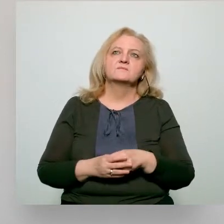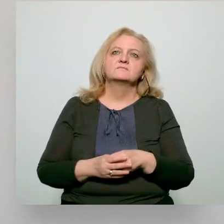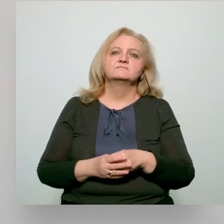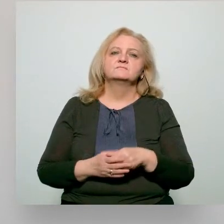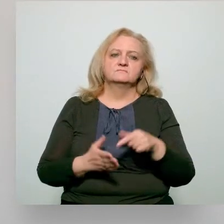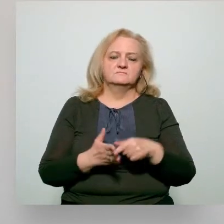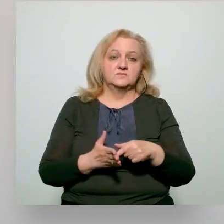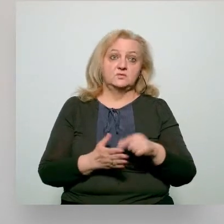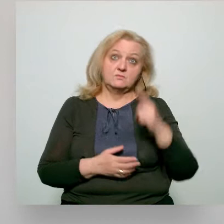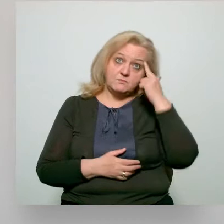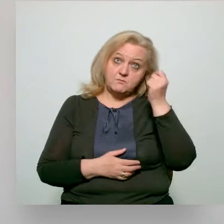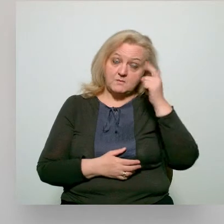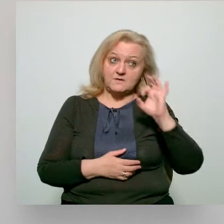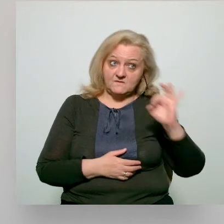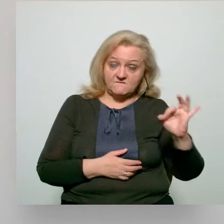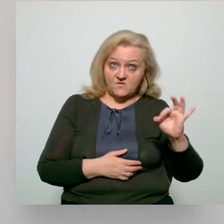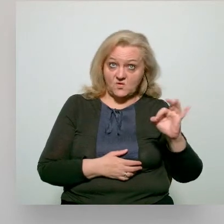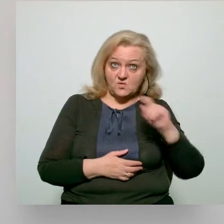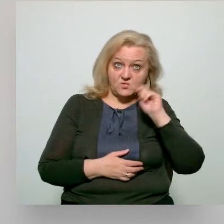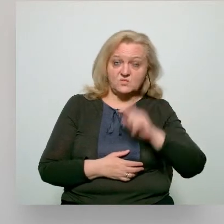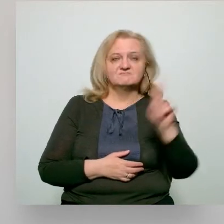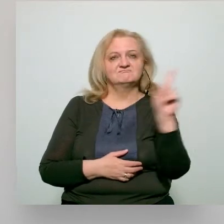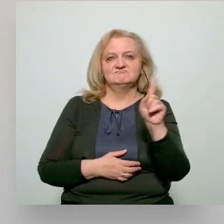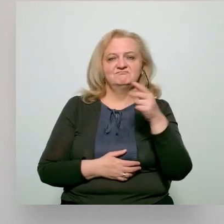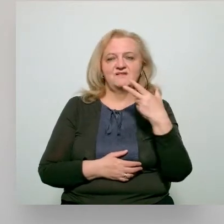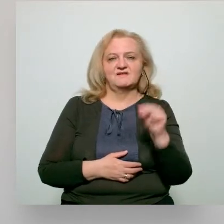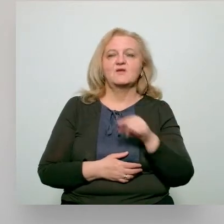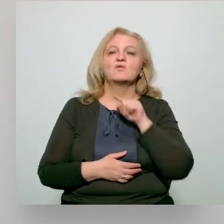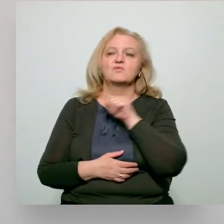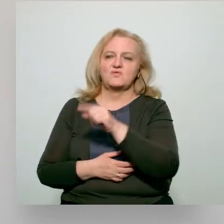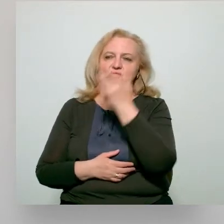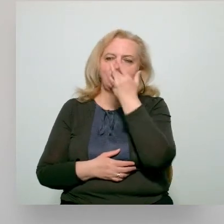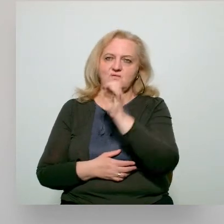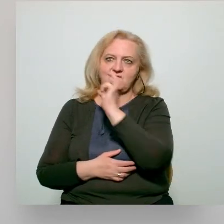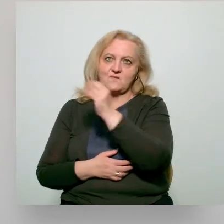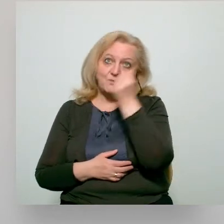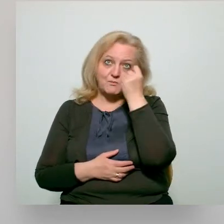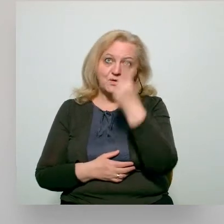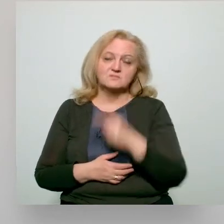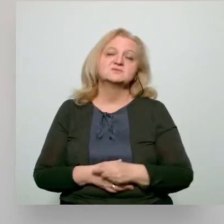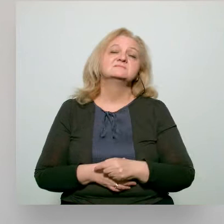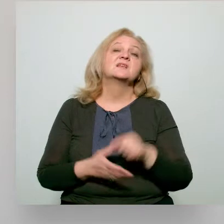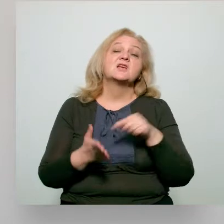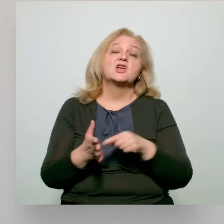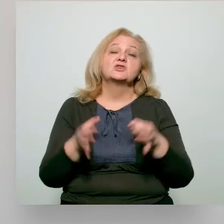ukształtowana przez Ukraińców, lecz przez Rosjan. Zatem, gdy dziś po prostu